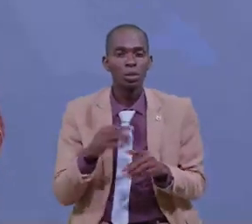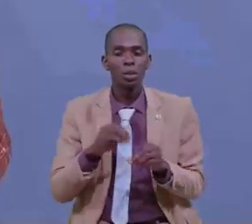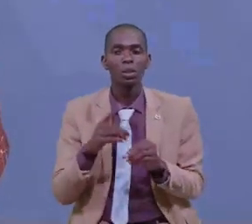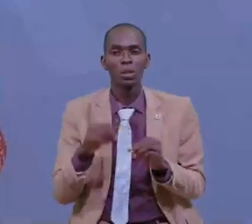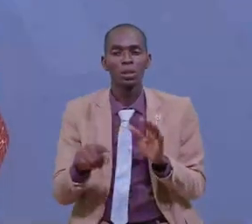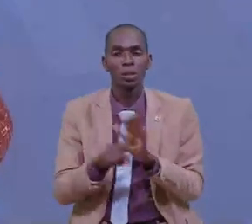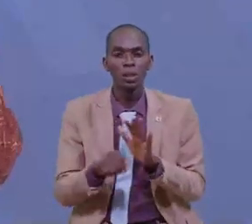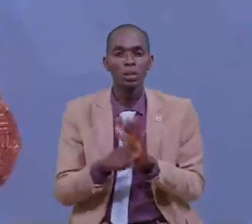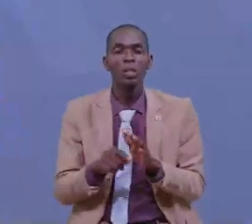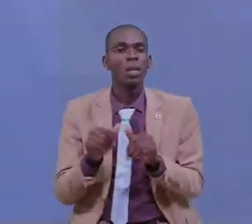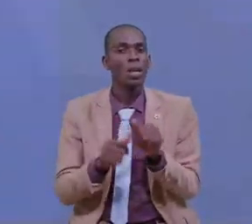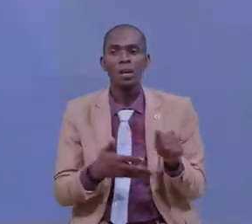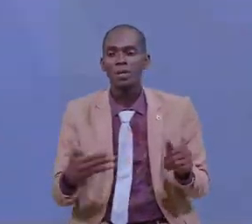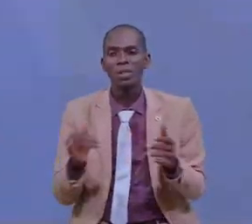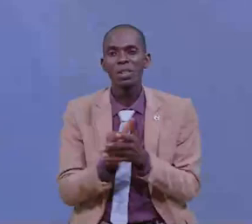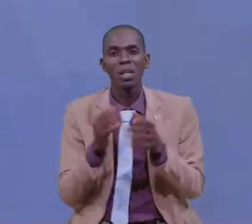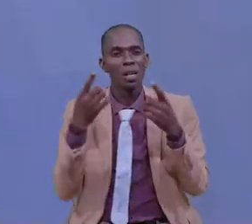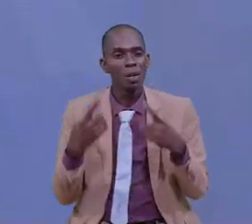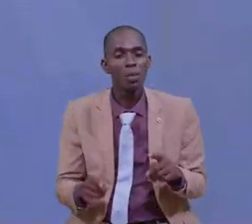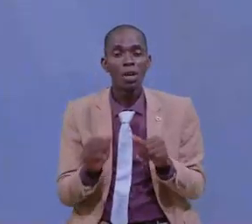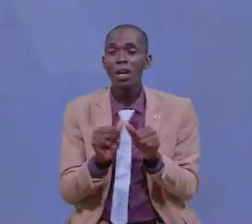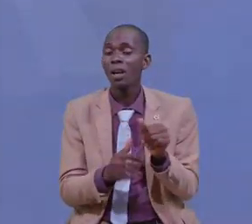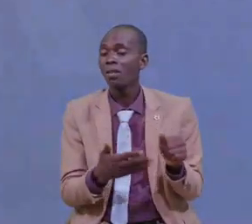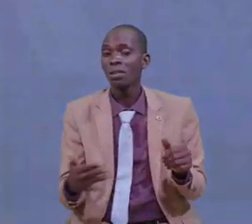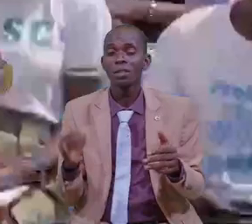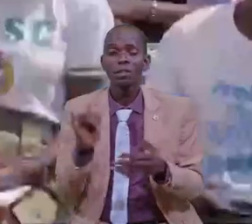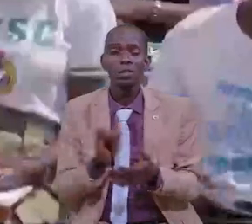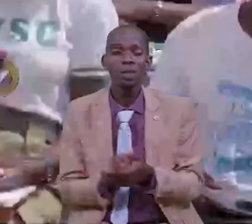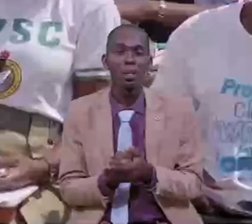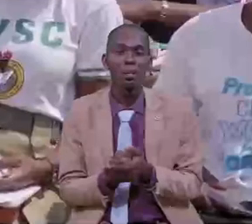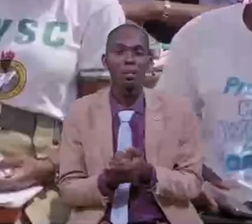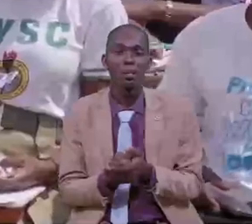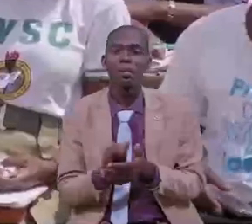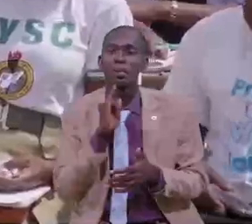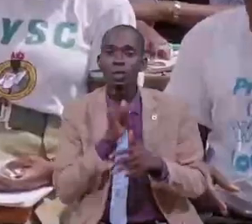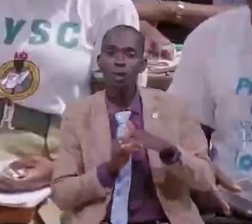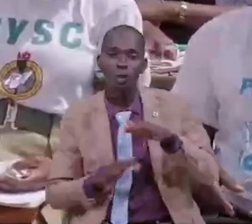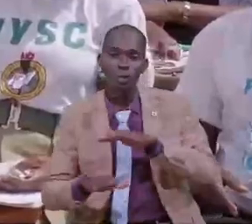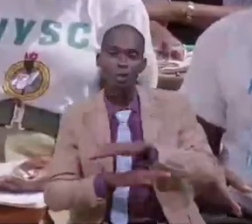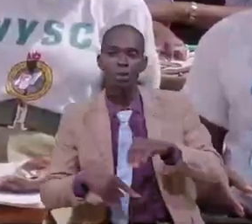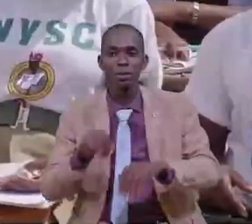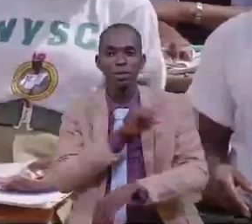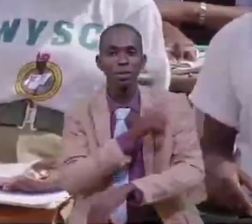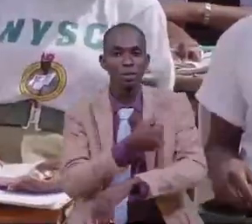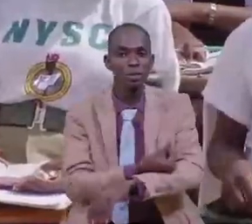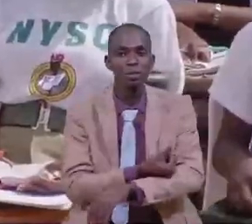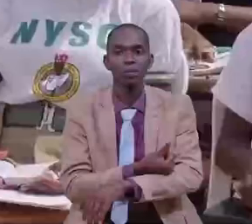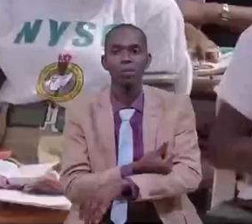le négatif, tout ce qui arrive, tout ce qui se retrouve sous